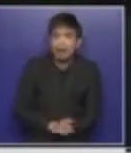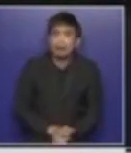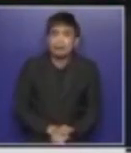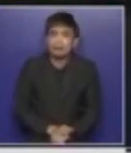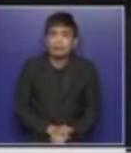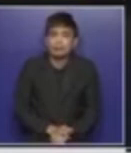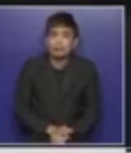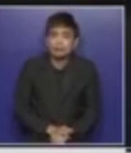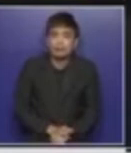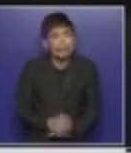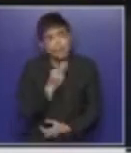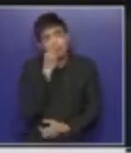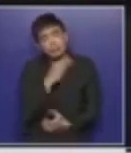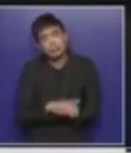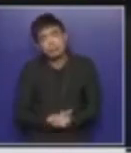ก็เห็นรันตีที่นั่งอยู่พยางค์พากันใส่หน้ากากอยู่นะครับแล้วตีเทวัญก็ยังกลัวโคเวทอยู่เนี่ย